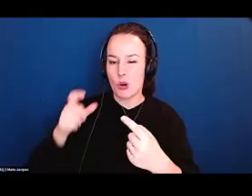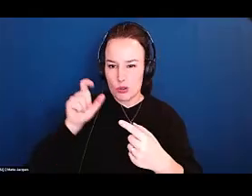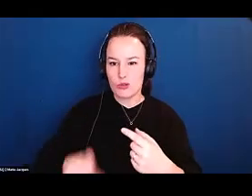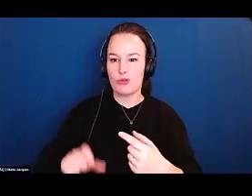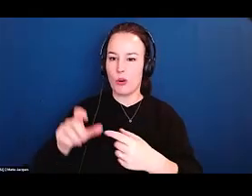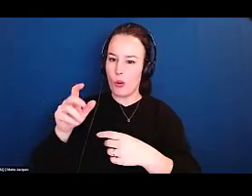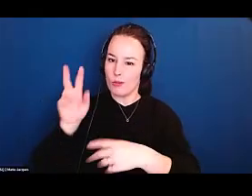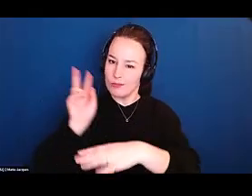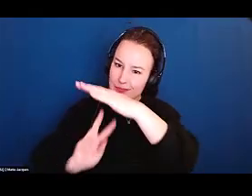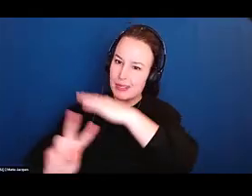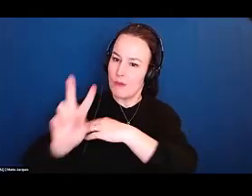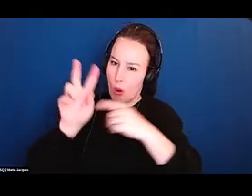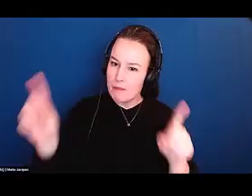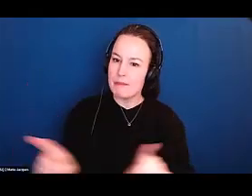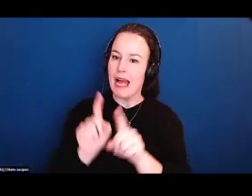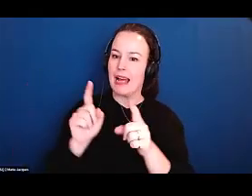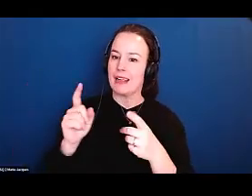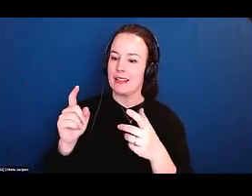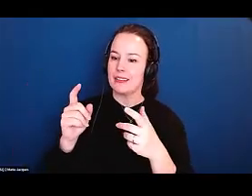Avec toutes ces histoires,